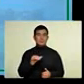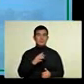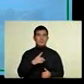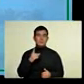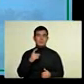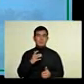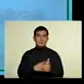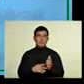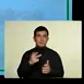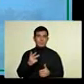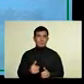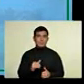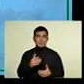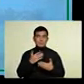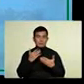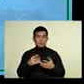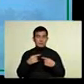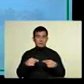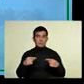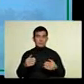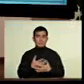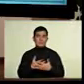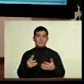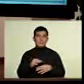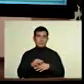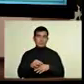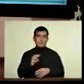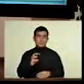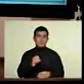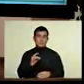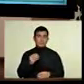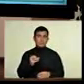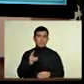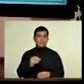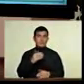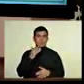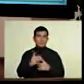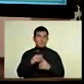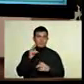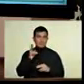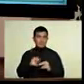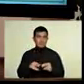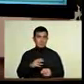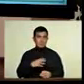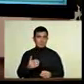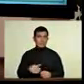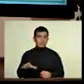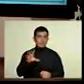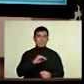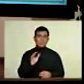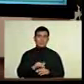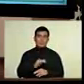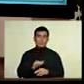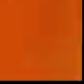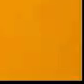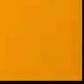193, прочитать другие произведения Маршака. На этом наш урок на сегодня окончен. Всего вам доброго,